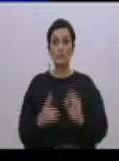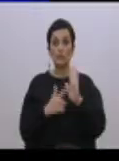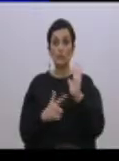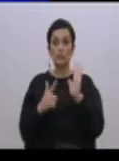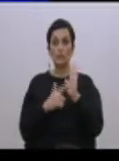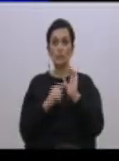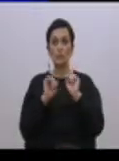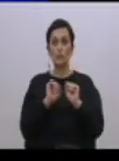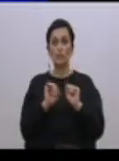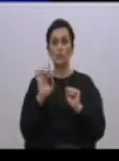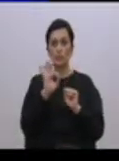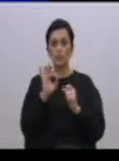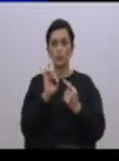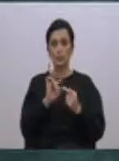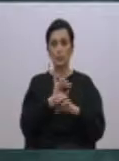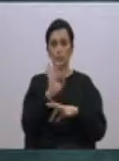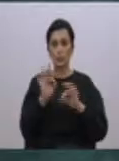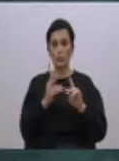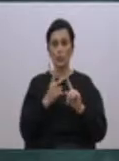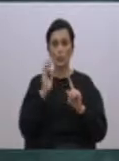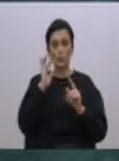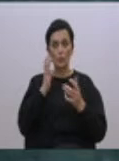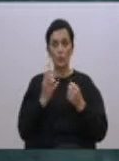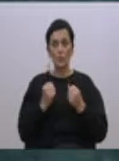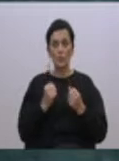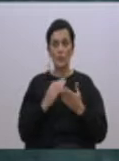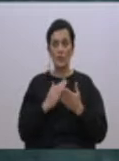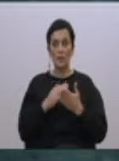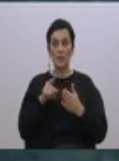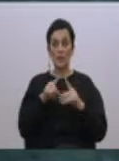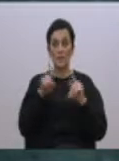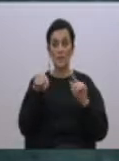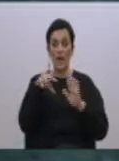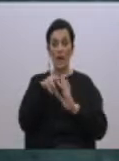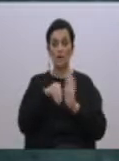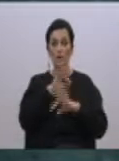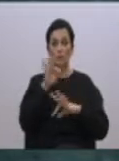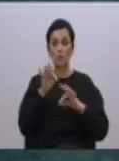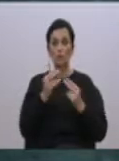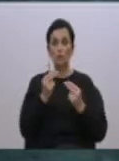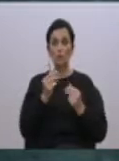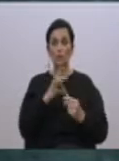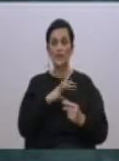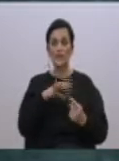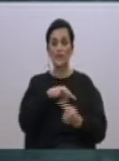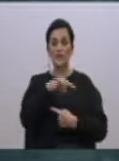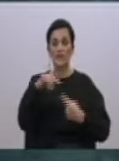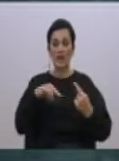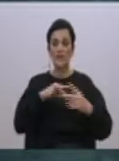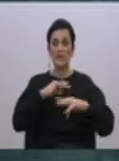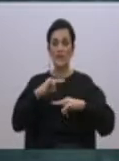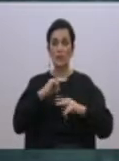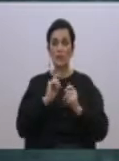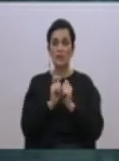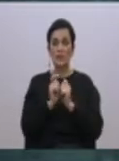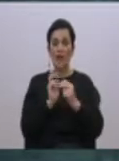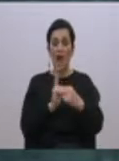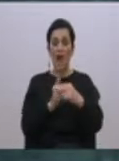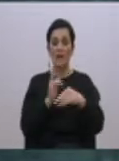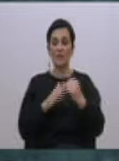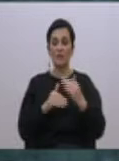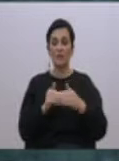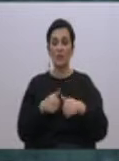Samodă cinemeti mohenul, cel mai amdeghi, proiect mereu mosmenit, mirebulia. Am mai pagat ce mare proiecte, pulizite trebuie să terorizmul este apinat să vizi, acuat să-l șeți